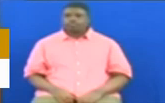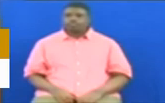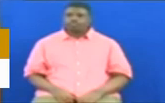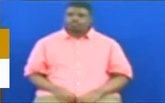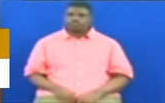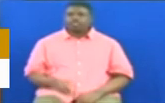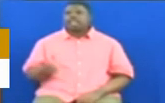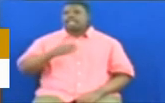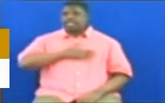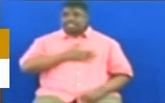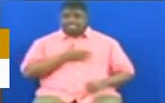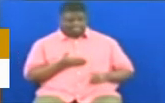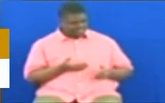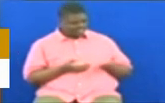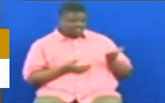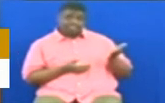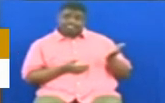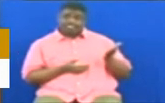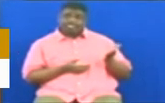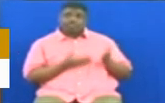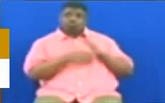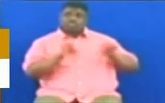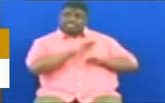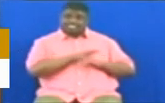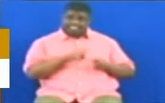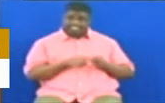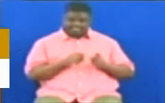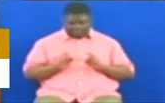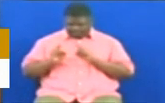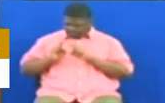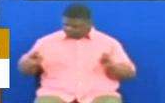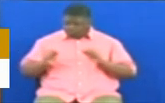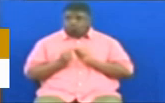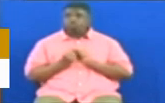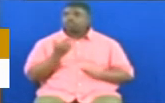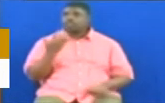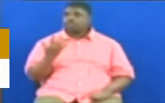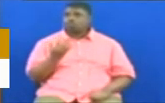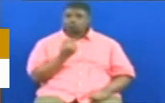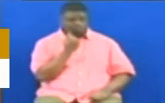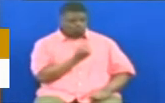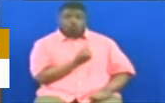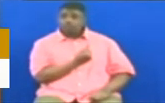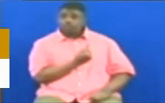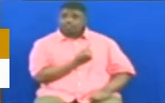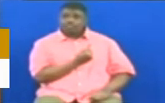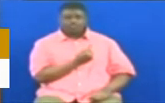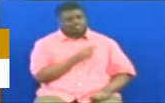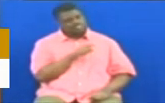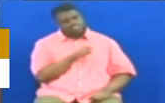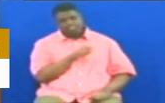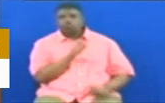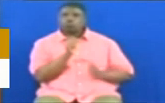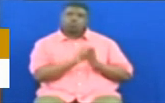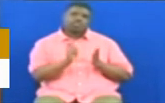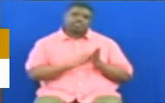Asante Mheshimiwa Mwenyekiti, katika kifungu cha 15.1 ni swala tu la